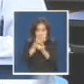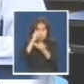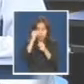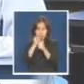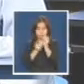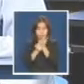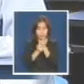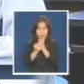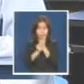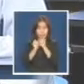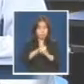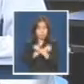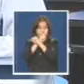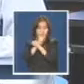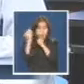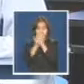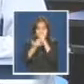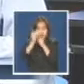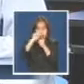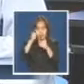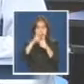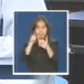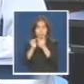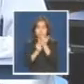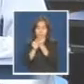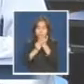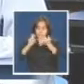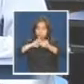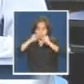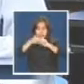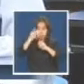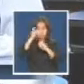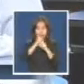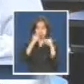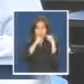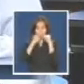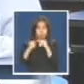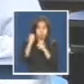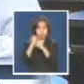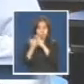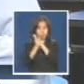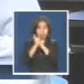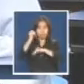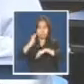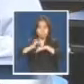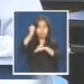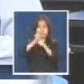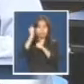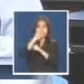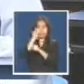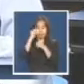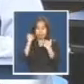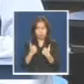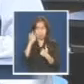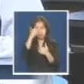ที่จะดูแลแก้ไขปัญหาเพื่อที่จะทำให้การดำเนินการตามนโยบายในเรื่องนี้มีประสิทธิภาพมากยิ่งขึ้นนะครับเพราะถือได้ว่าย